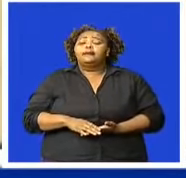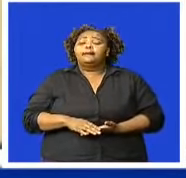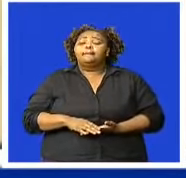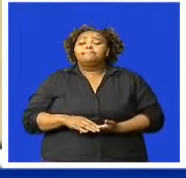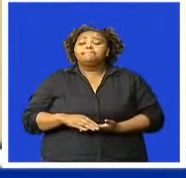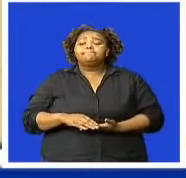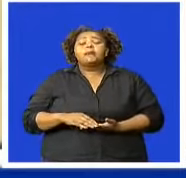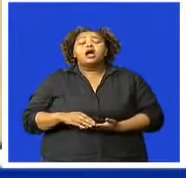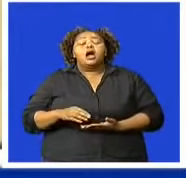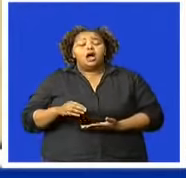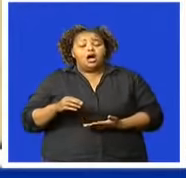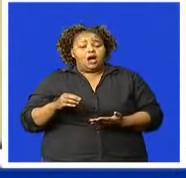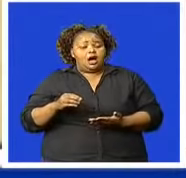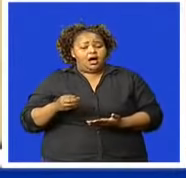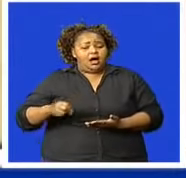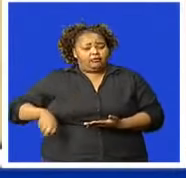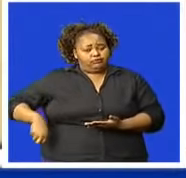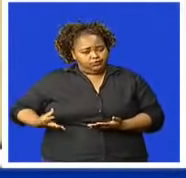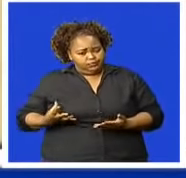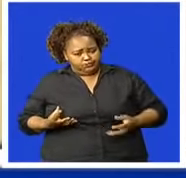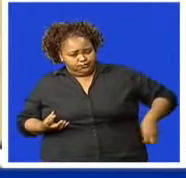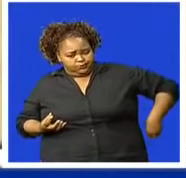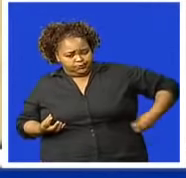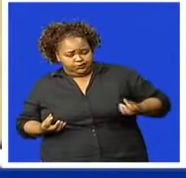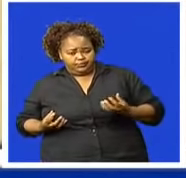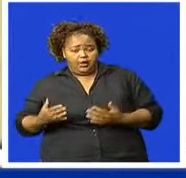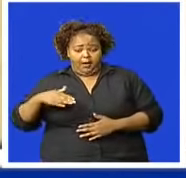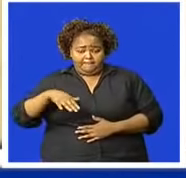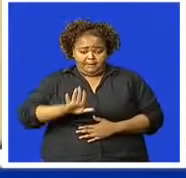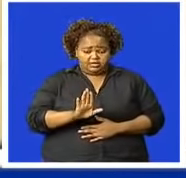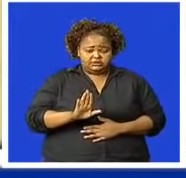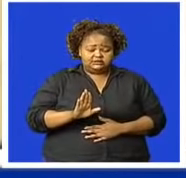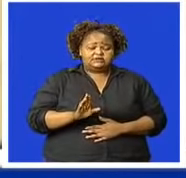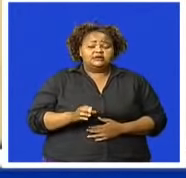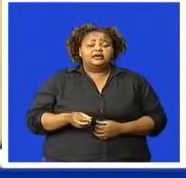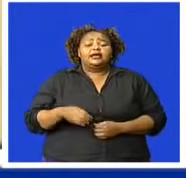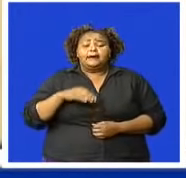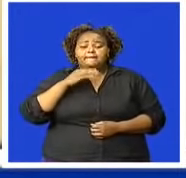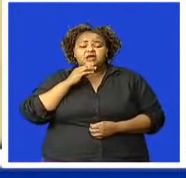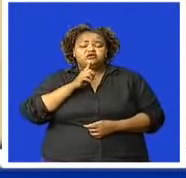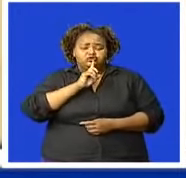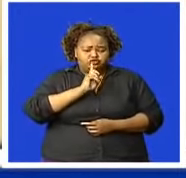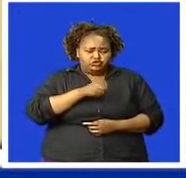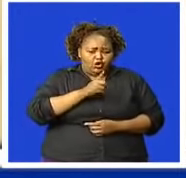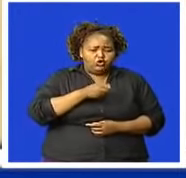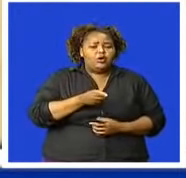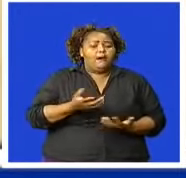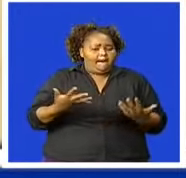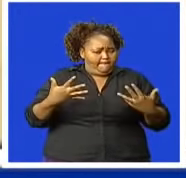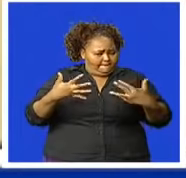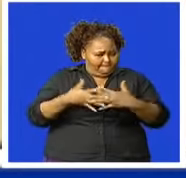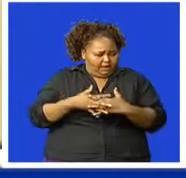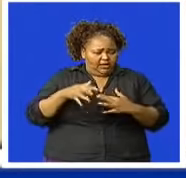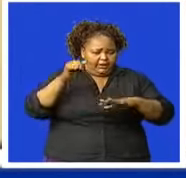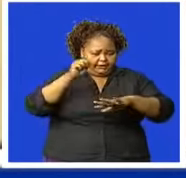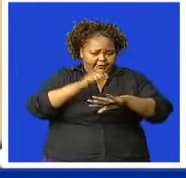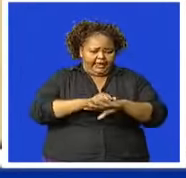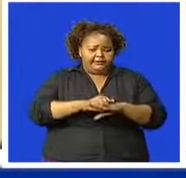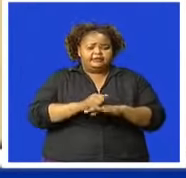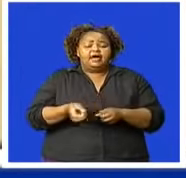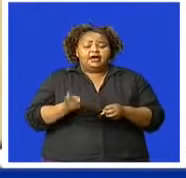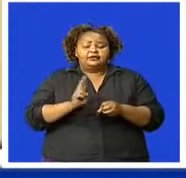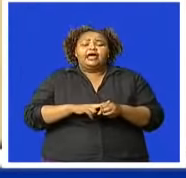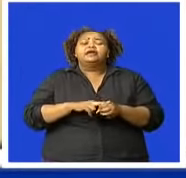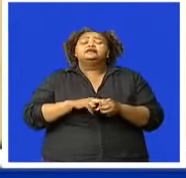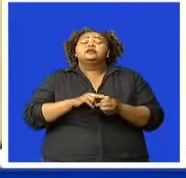bese kuba nebufakazi lokutawuhlanganisa lo lisolo nale kwenteka kwalelicala mathupha